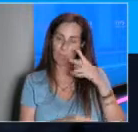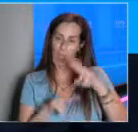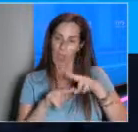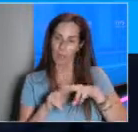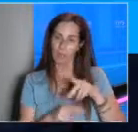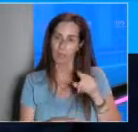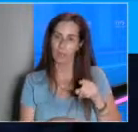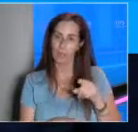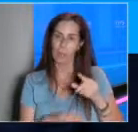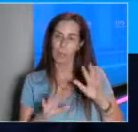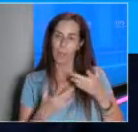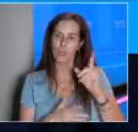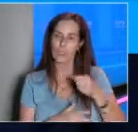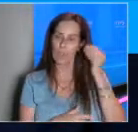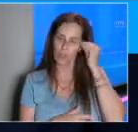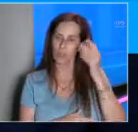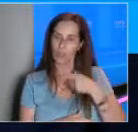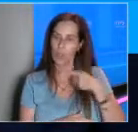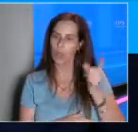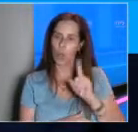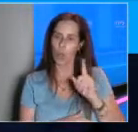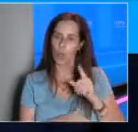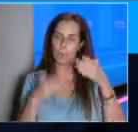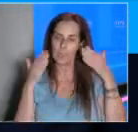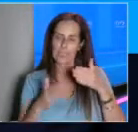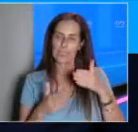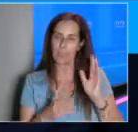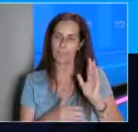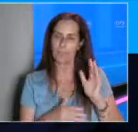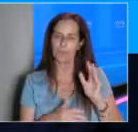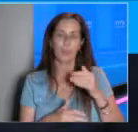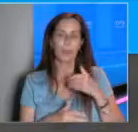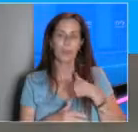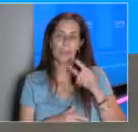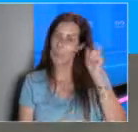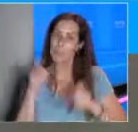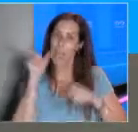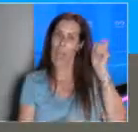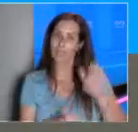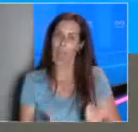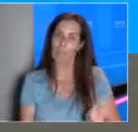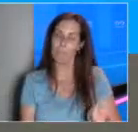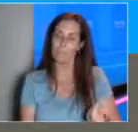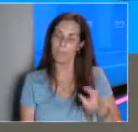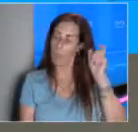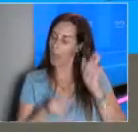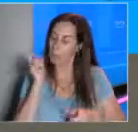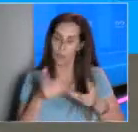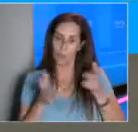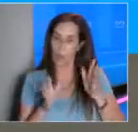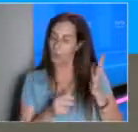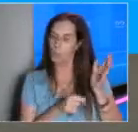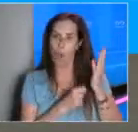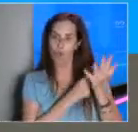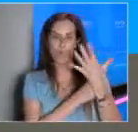בהמשך. ומה שצריך לזכור, שאנחנו לא מתעסקים כאן בחלקיקים, אנחנו עוסקים בבני אדם, באנשים, שבני אדם מאוד